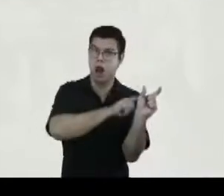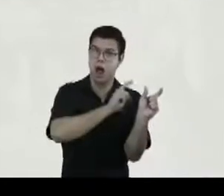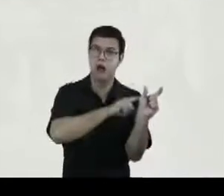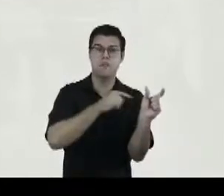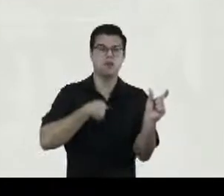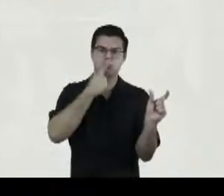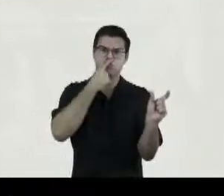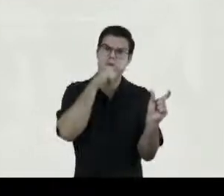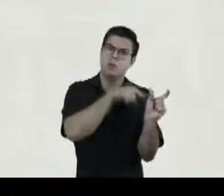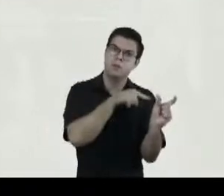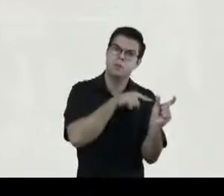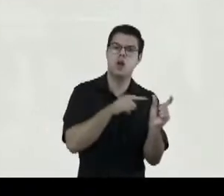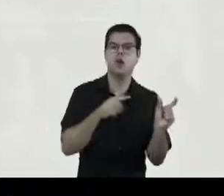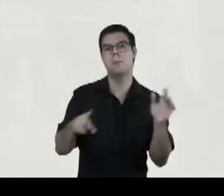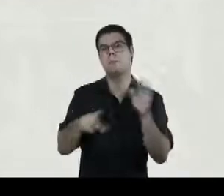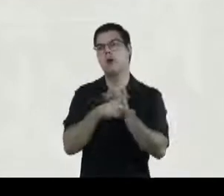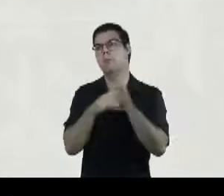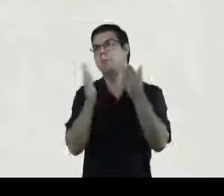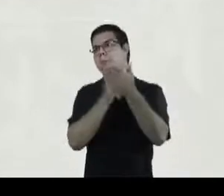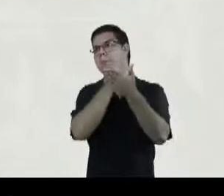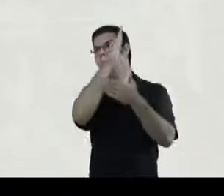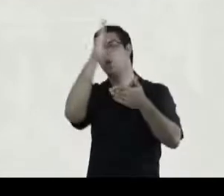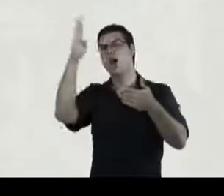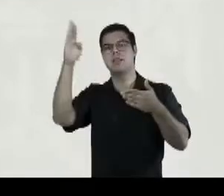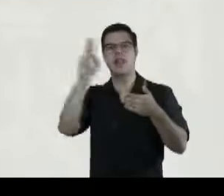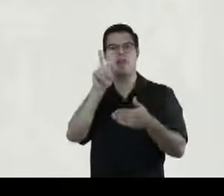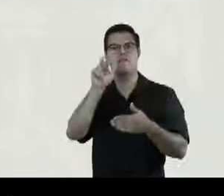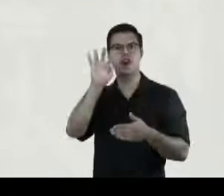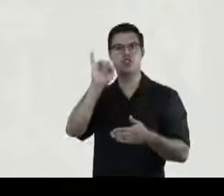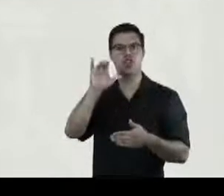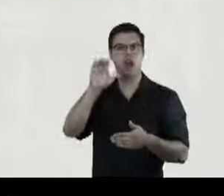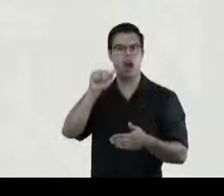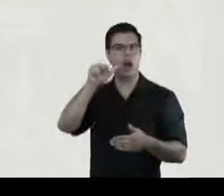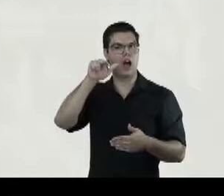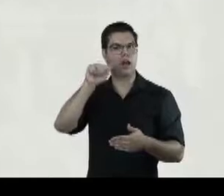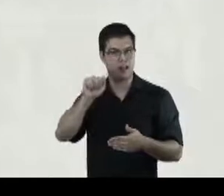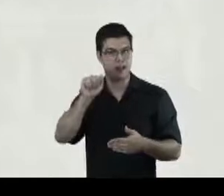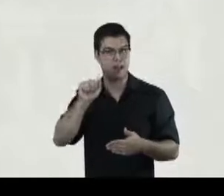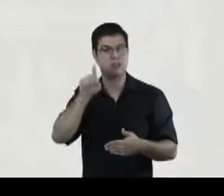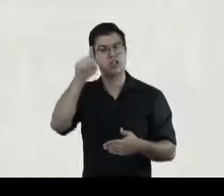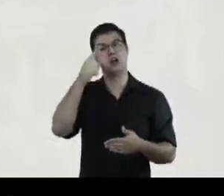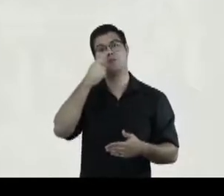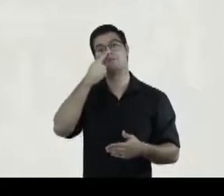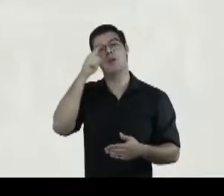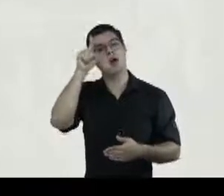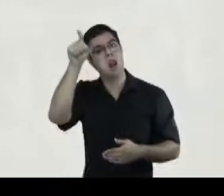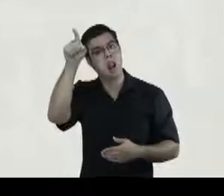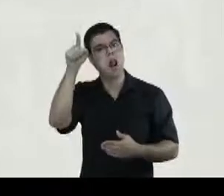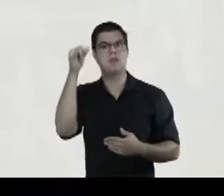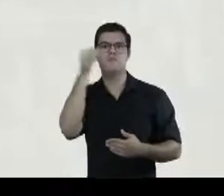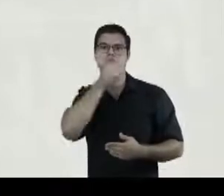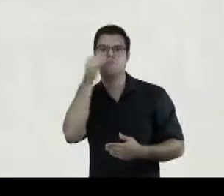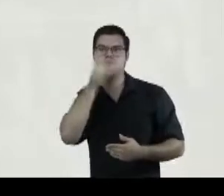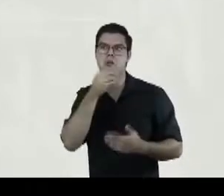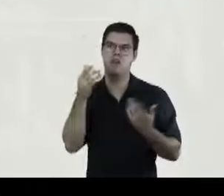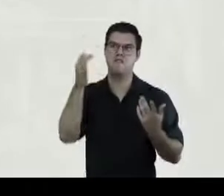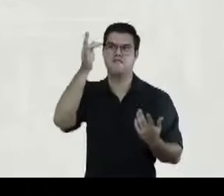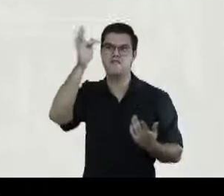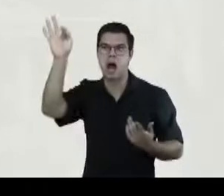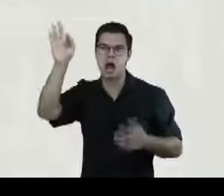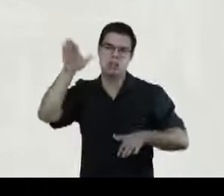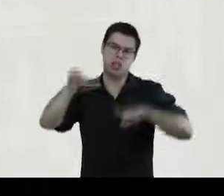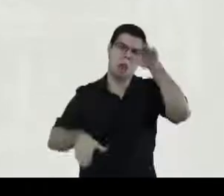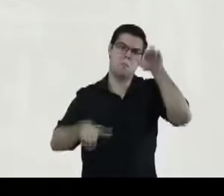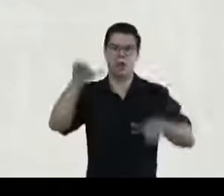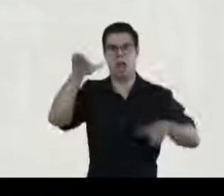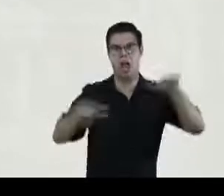est-ce qu'on va choisir la Vatican ou les Italiens ou les Français? C'est un peu difficile. En tout cas, cette notion